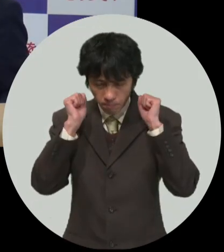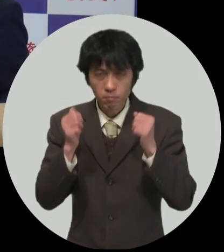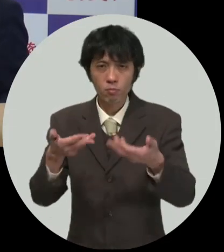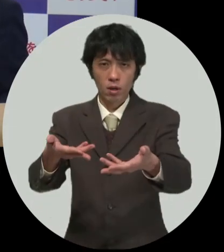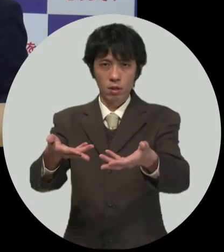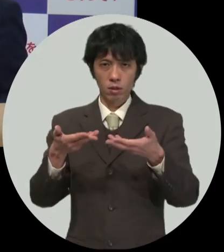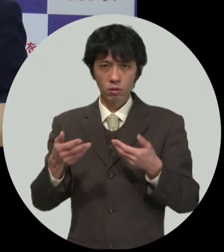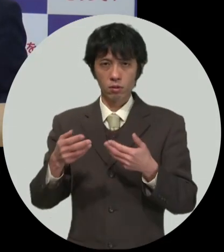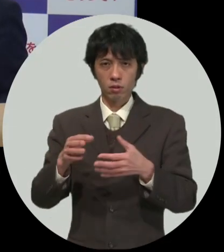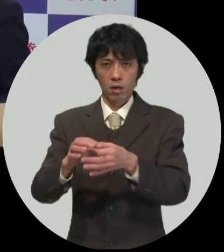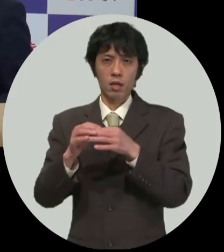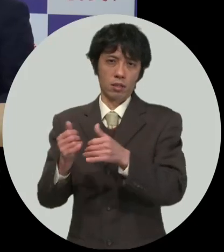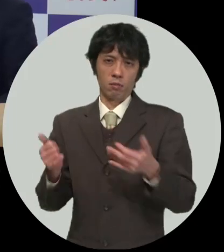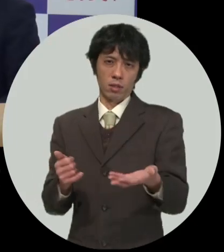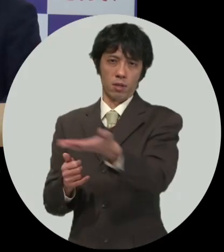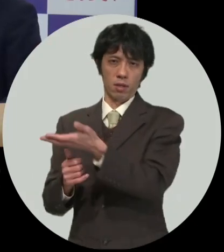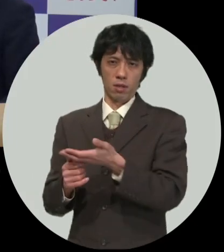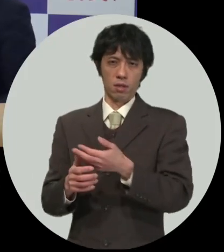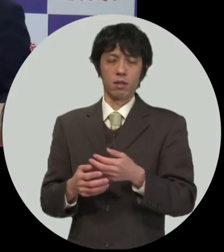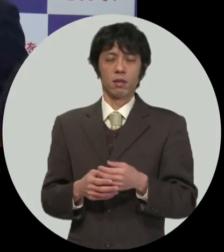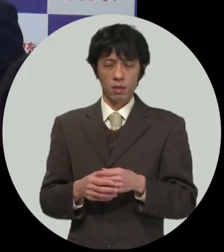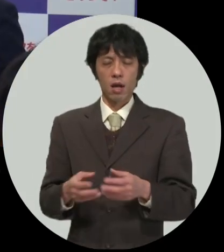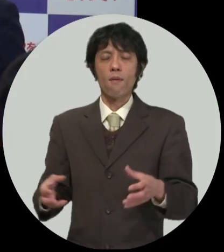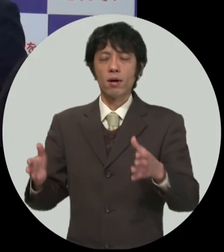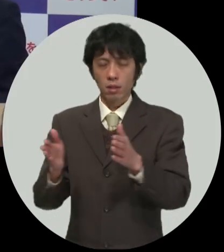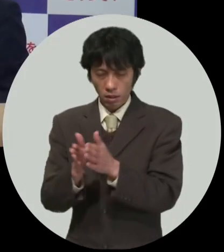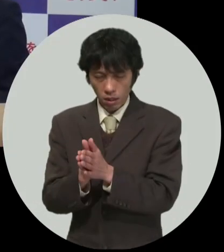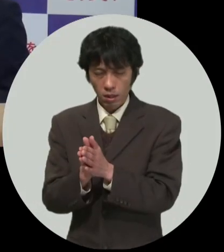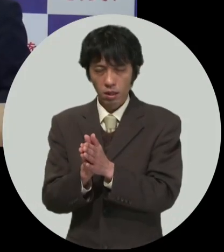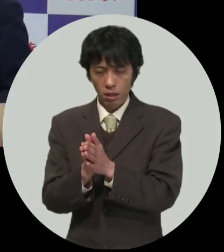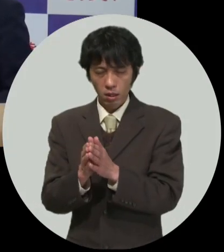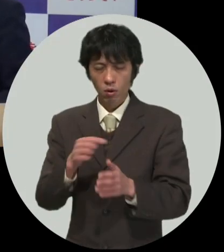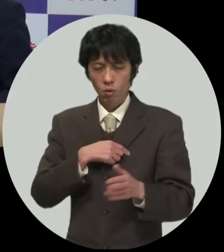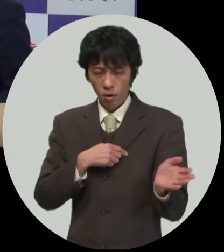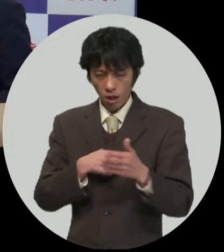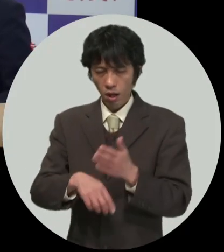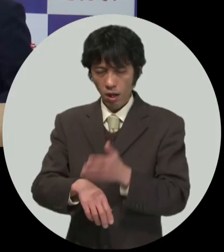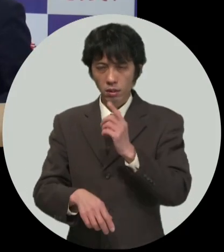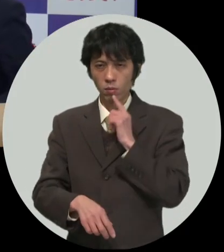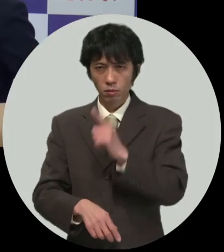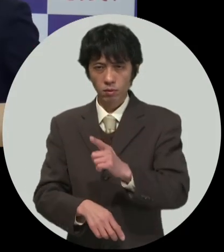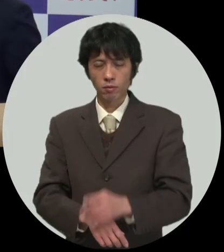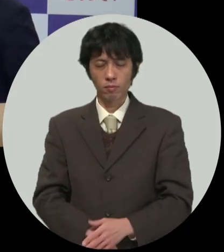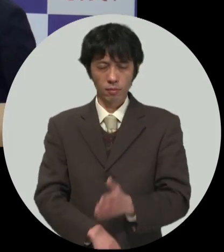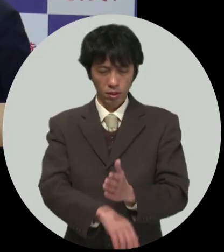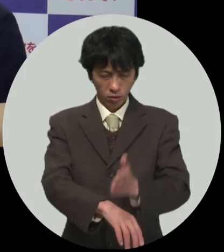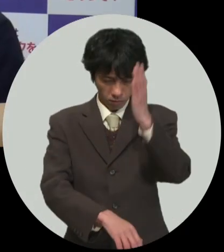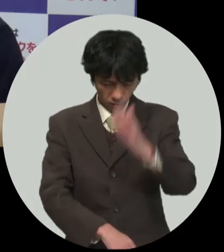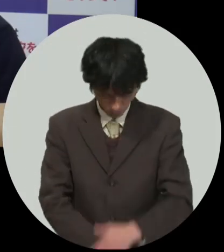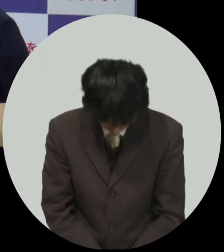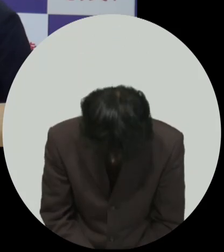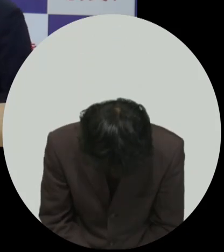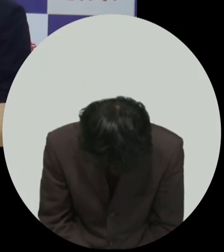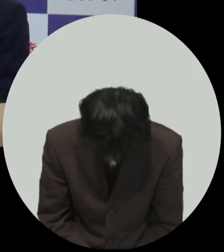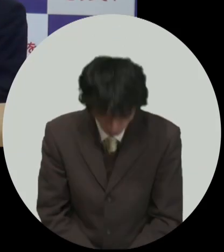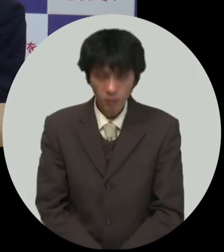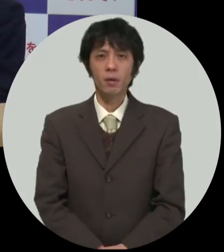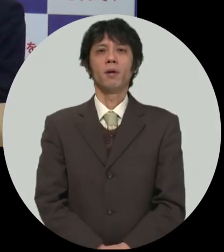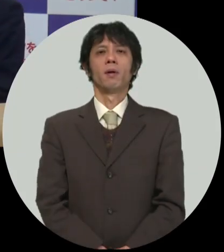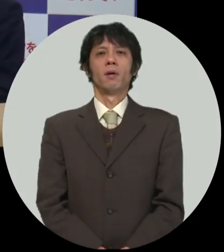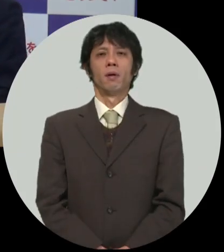奮闘いただいております医療従事者の皆様にも合わせて心から感謝を申し上げます。どうもありがとうございます。